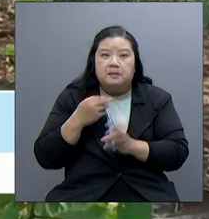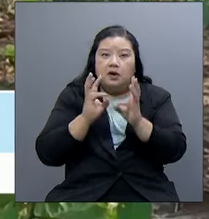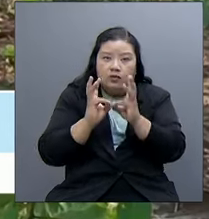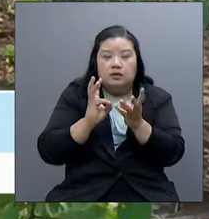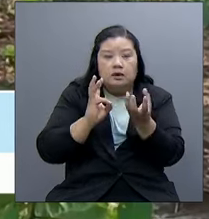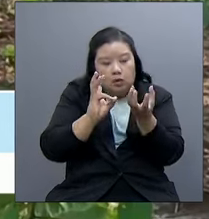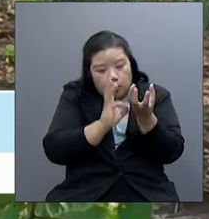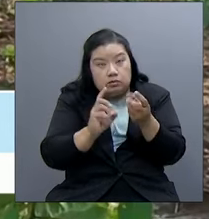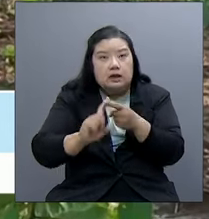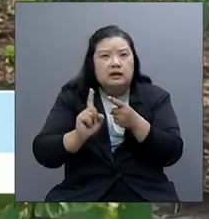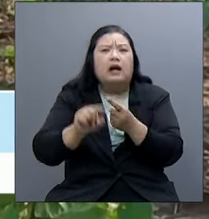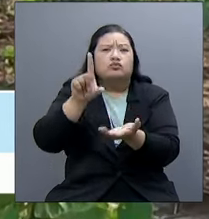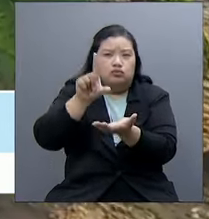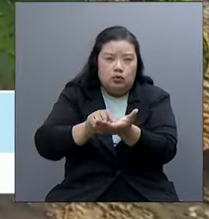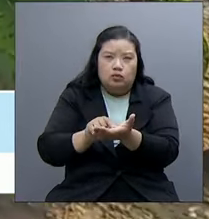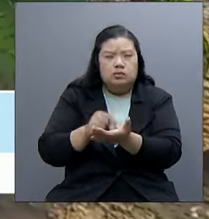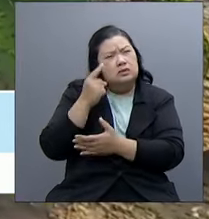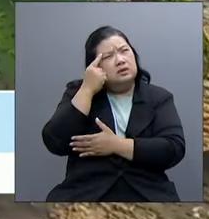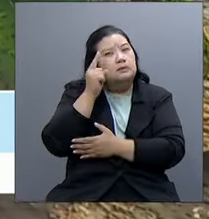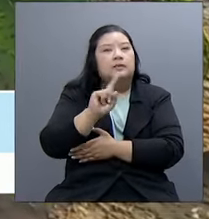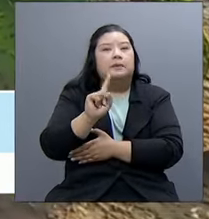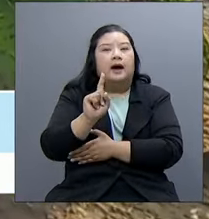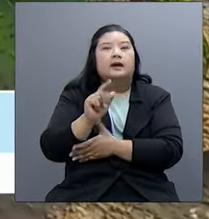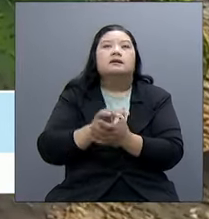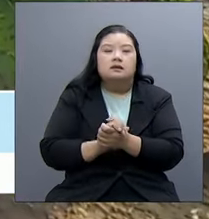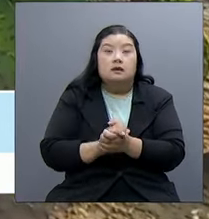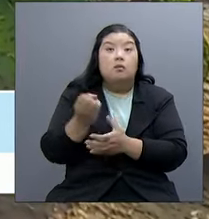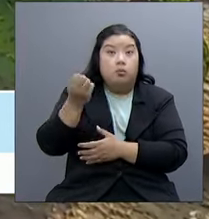างน Kur Bochum รองฟัรวพอ enables at